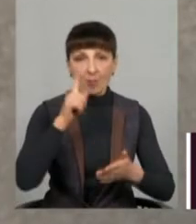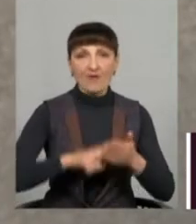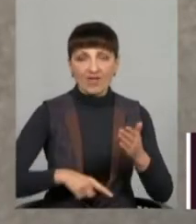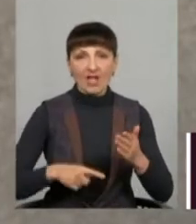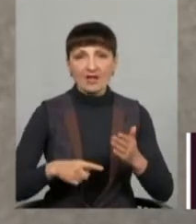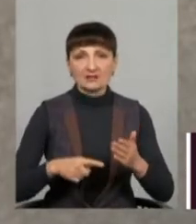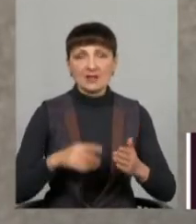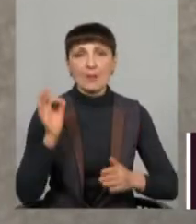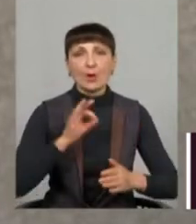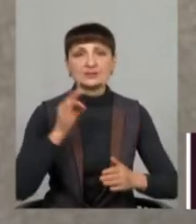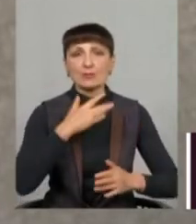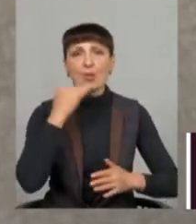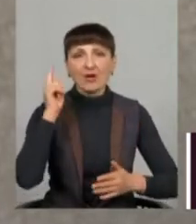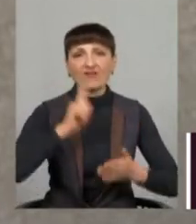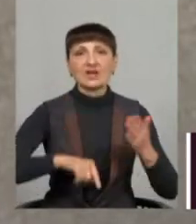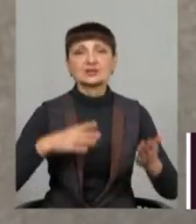цифры на экране.